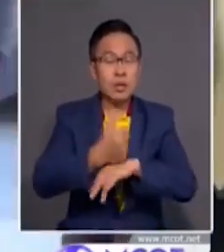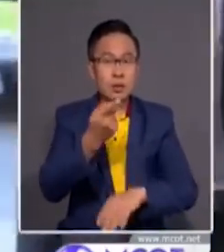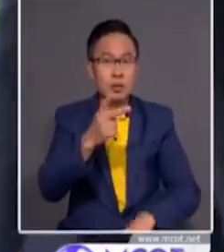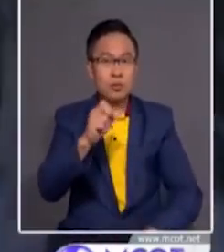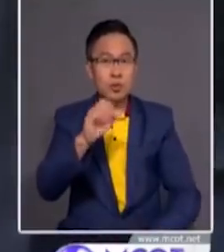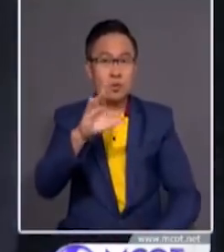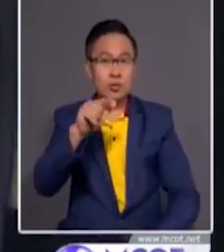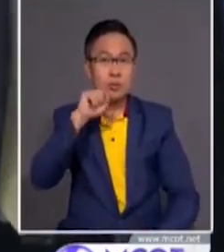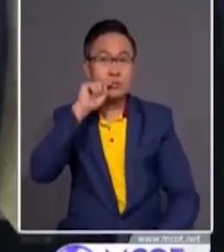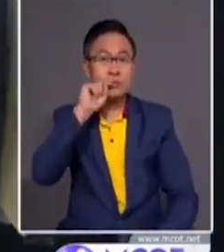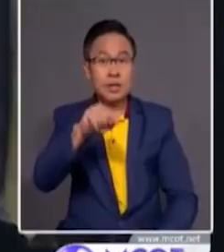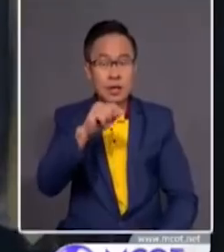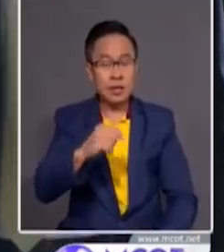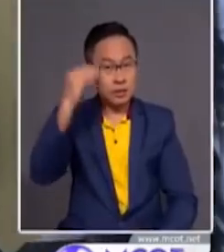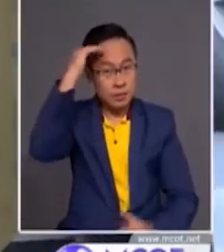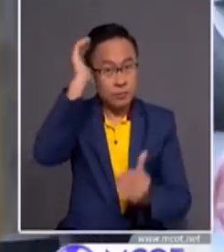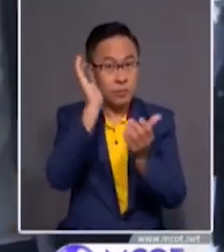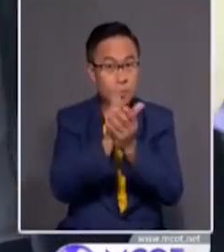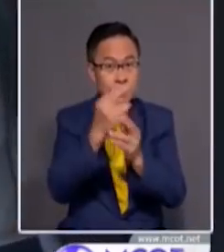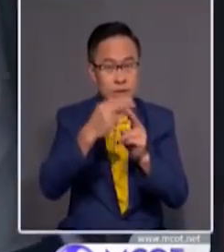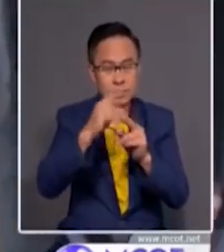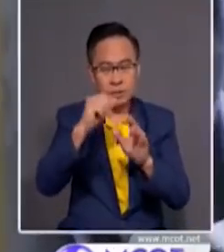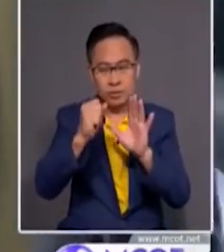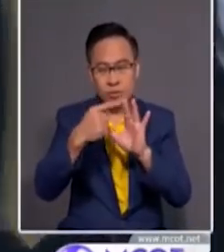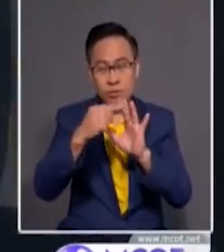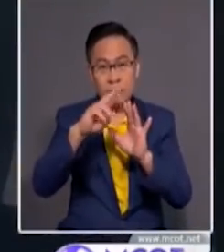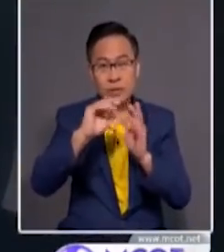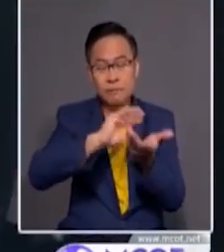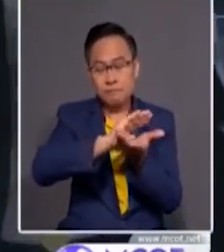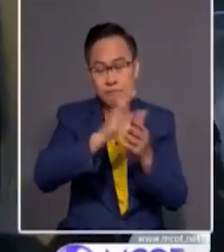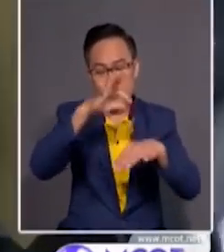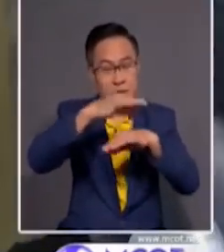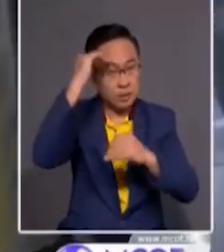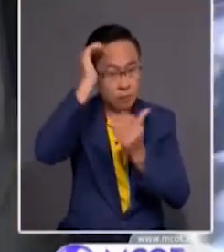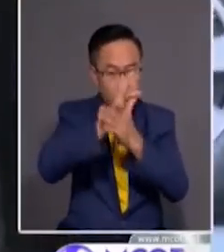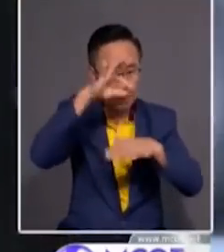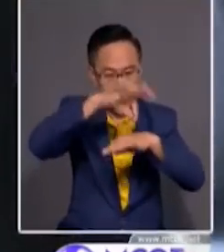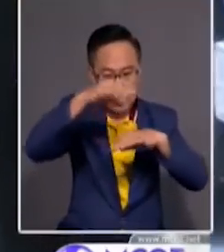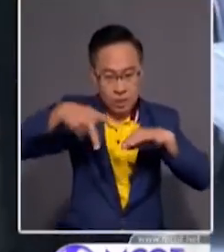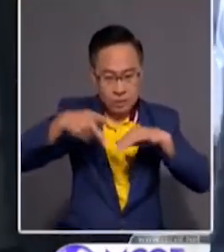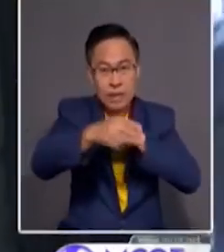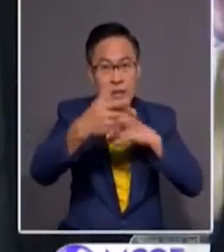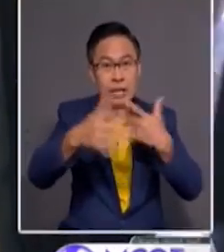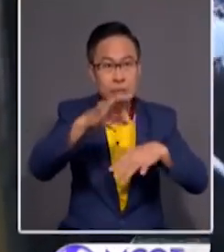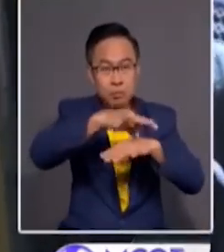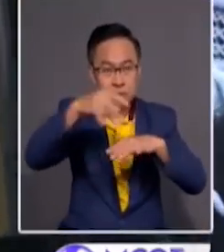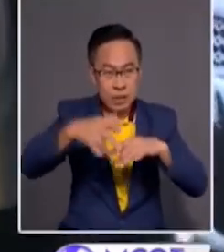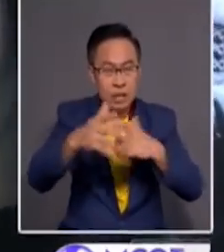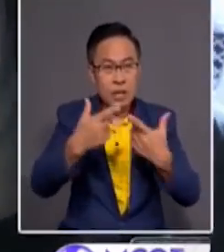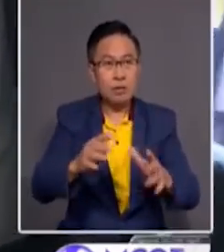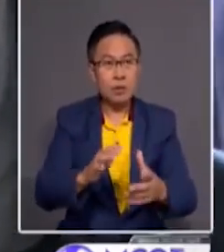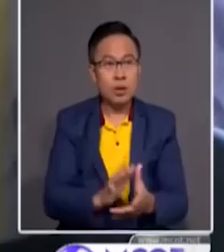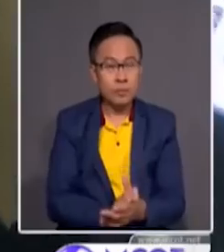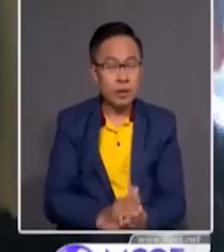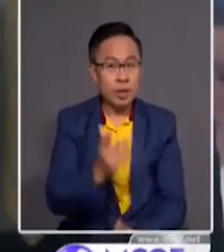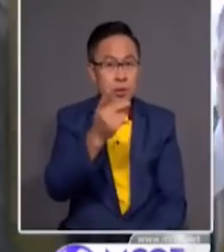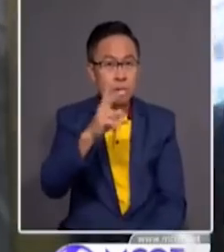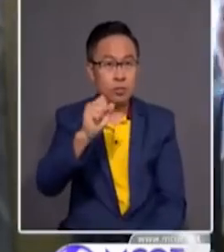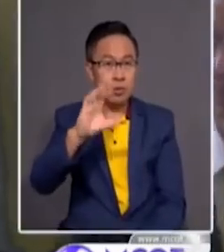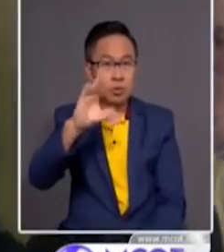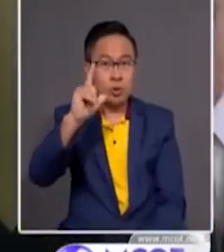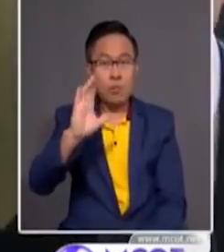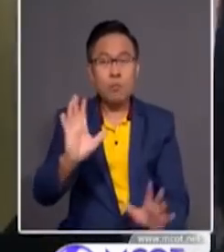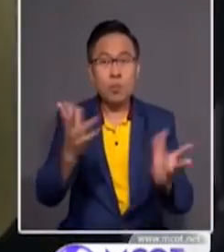ที่ให้ทางบิ๊กโจ๊กเนี่ยโอนไปเป็นข้าราชการพลเรือนสามัญตำแหน่งนี้ก็ระบุนะคะบอกว่าแม้ว่าคสช.จะพ้นจากหน้าที่